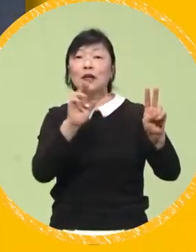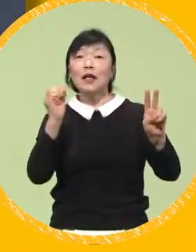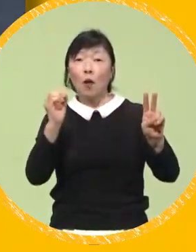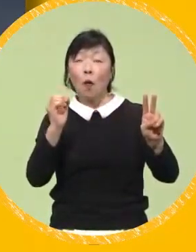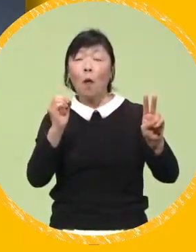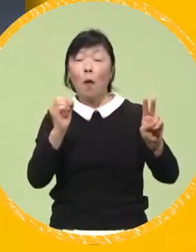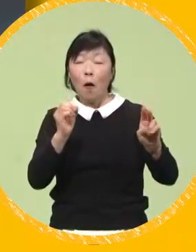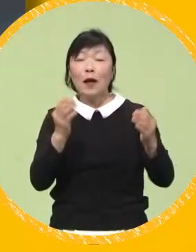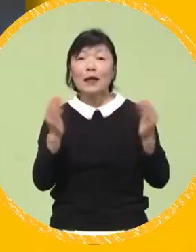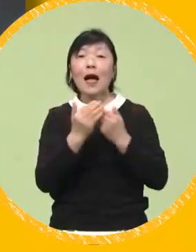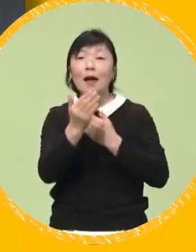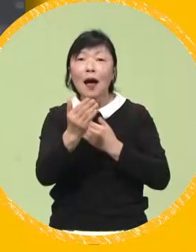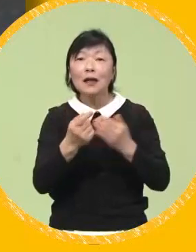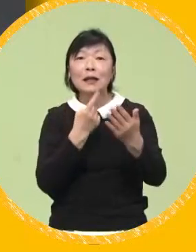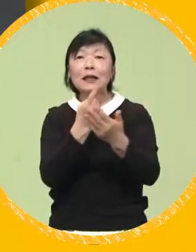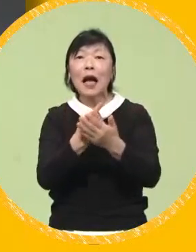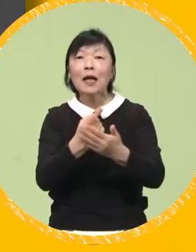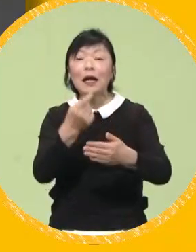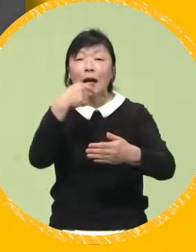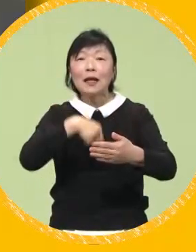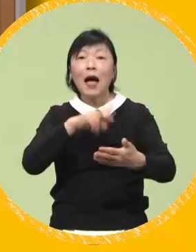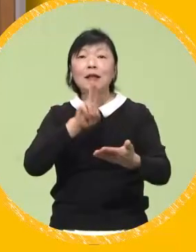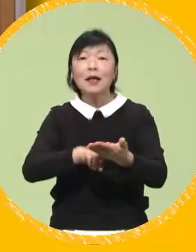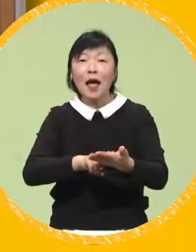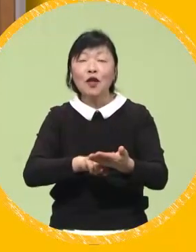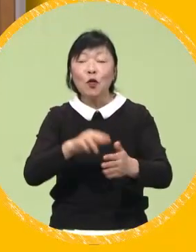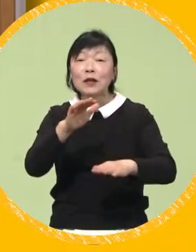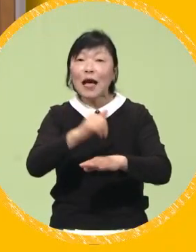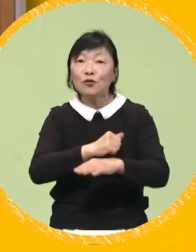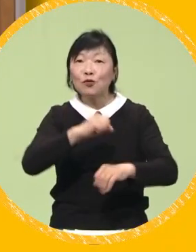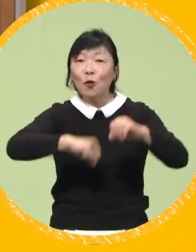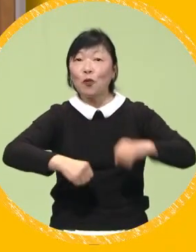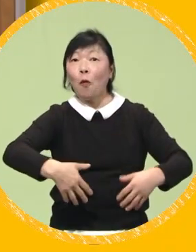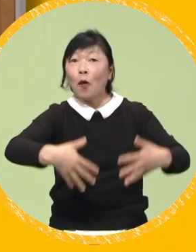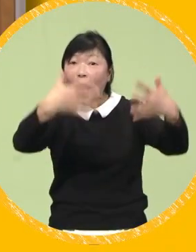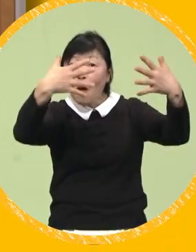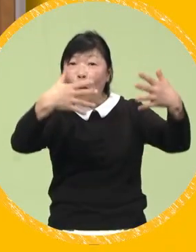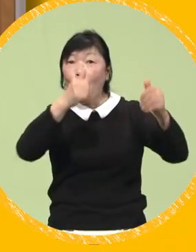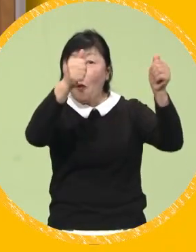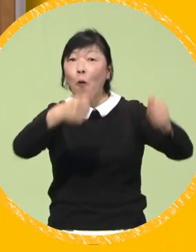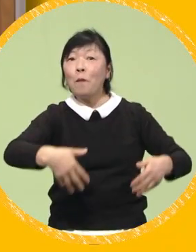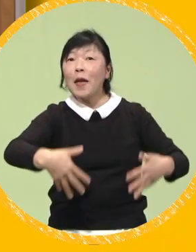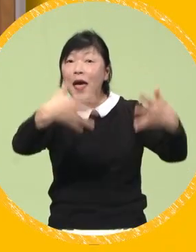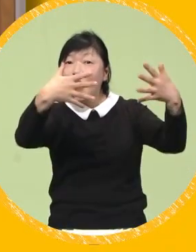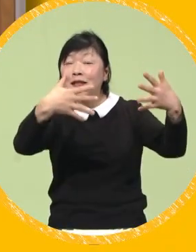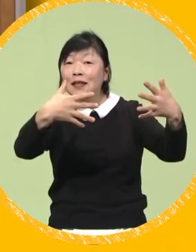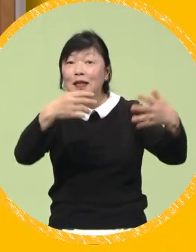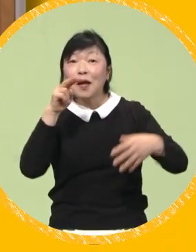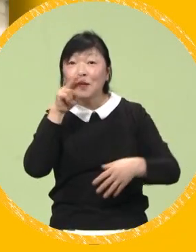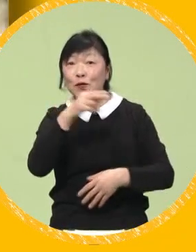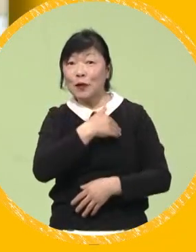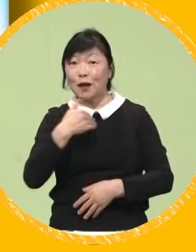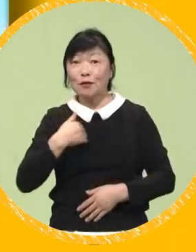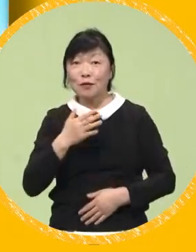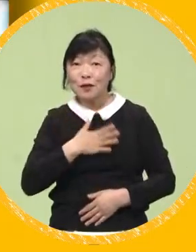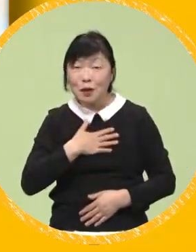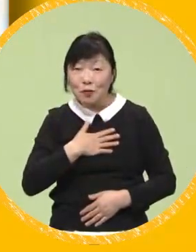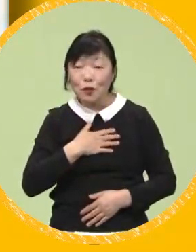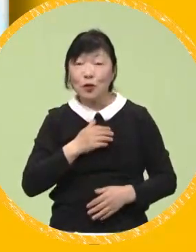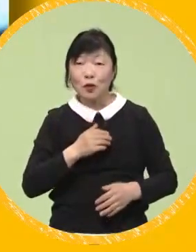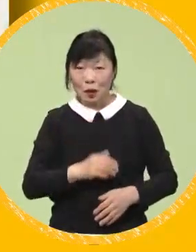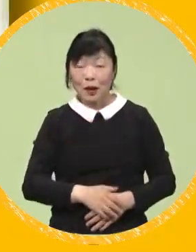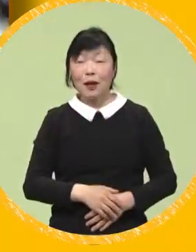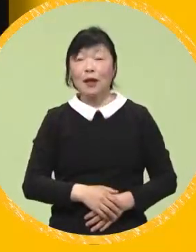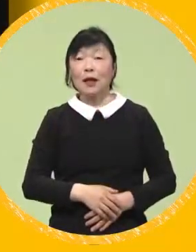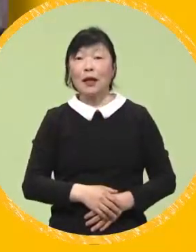内定など出場が見込まれる神奈川県ゆかりの選手の動画をホームページで公開しているのをご存知ですかtokyo 2020